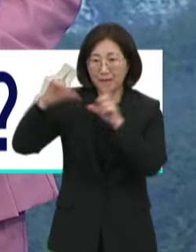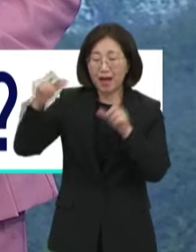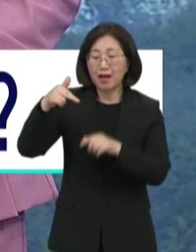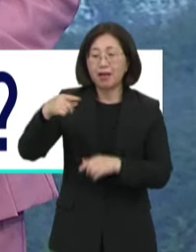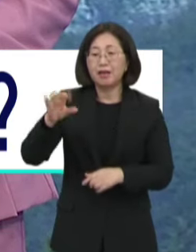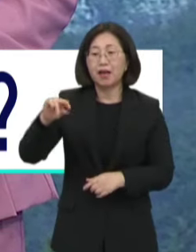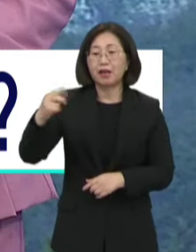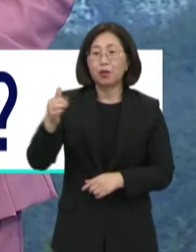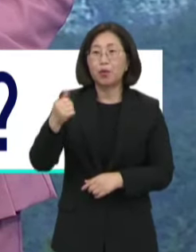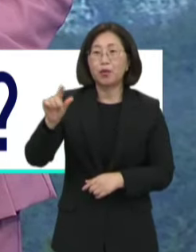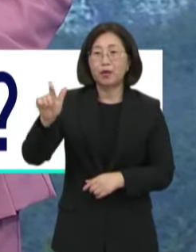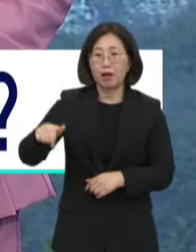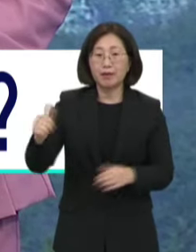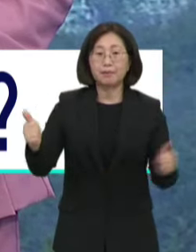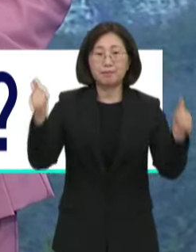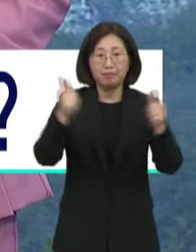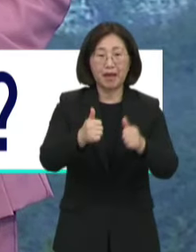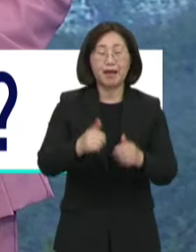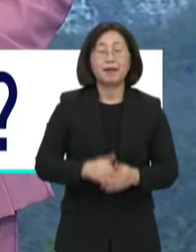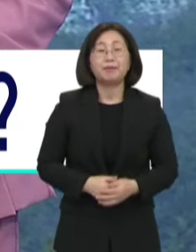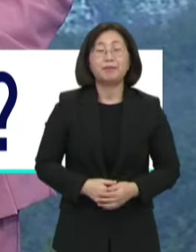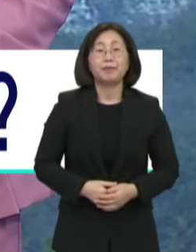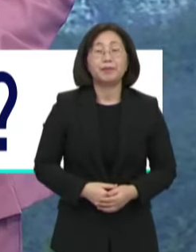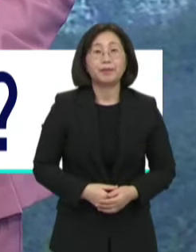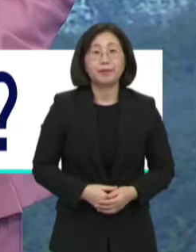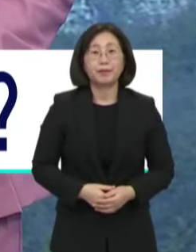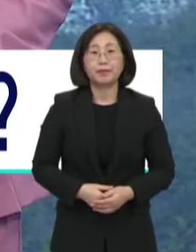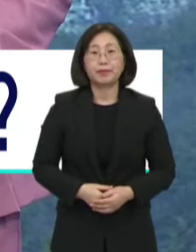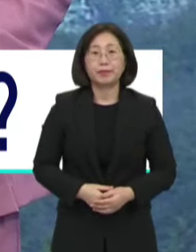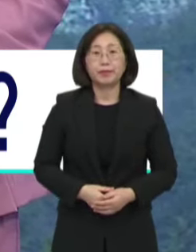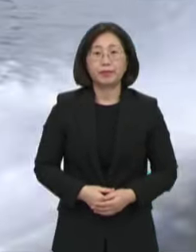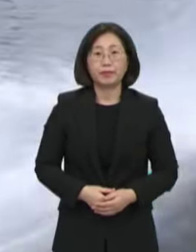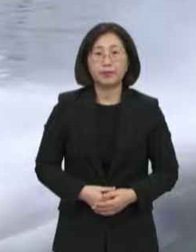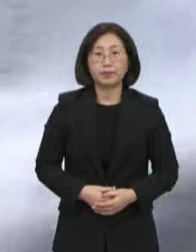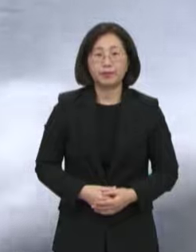장동혁 후보가 다시 맞대결을 벌입니다. 김세범 기자입니다.